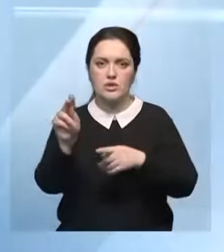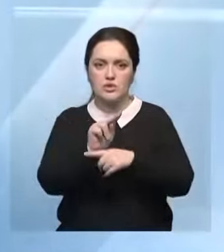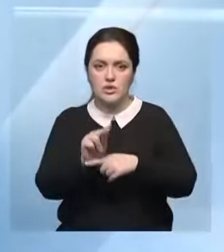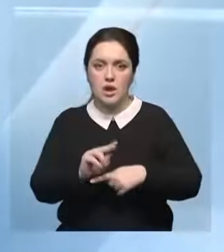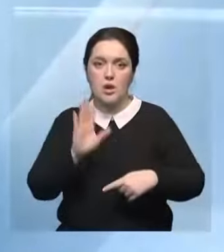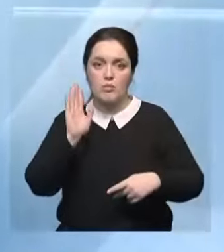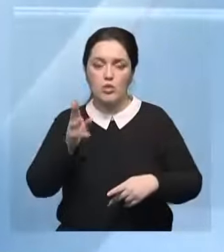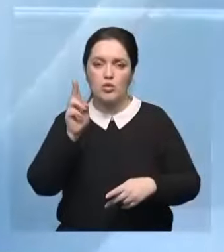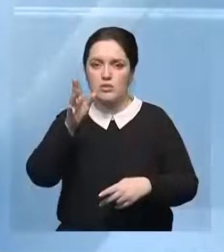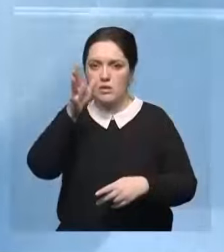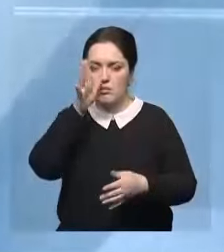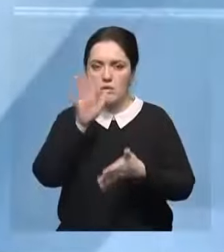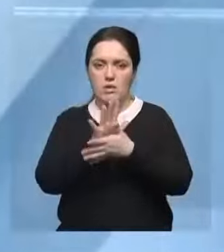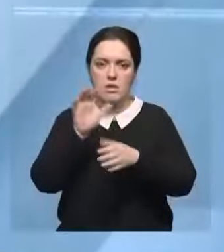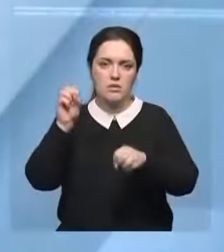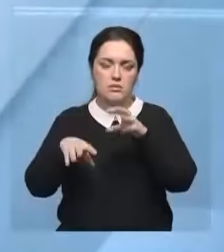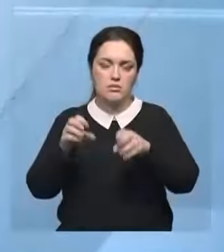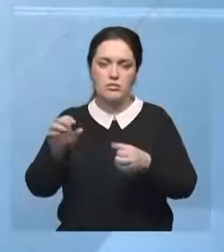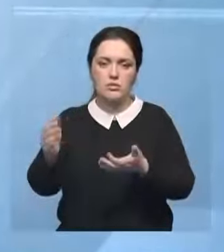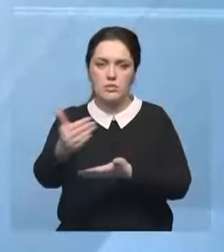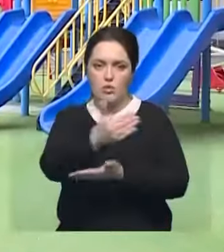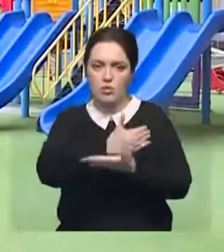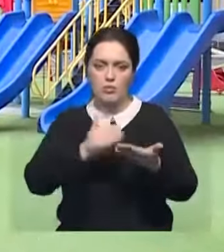и несанкционированные свалки.